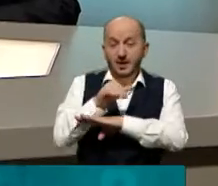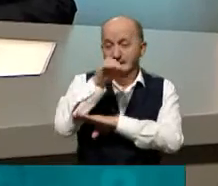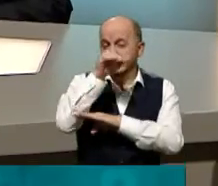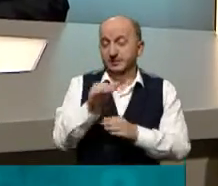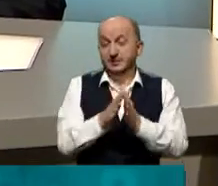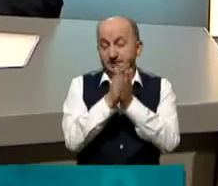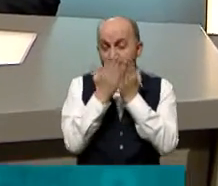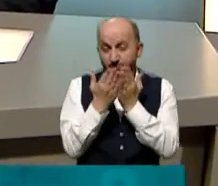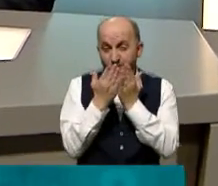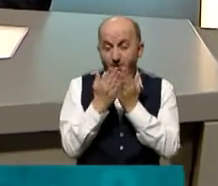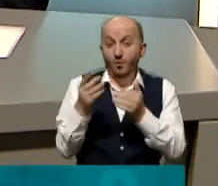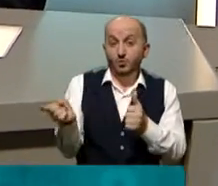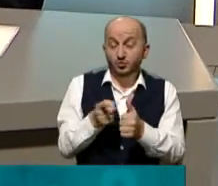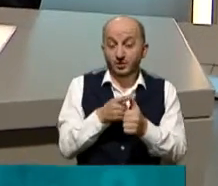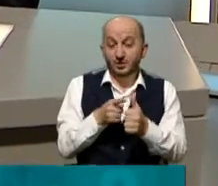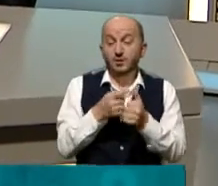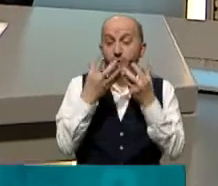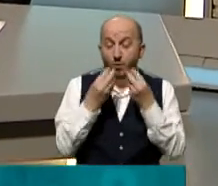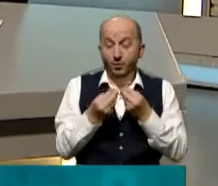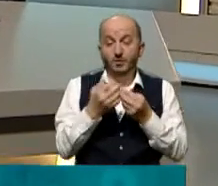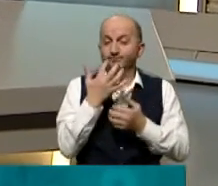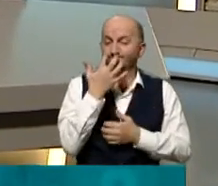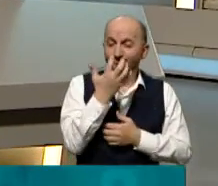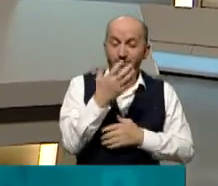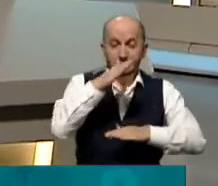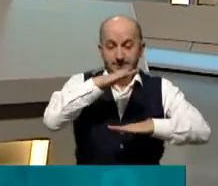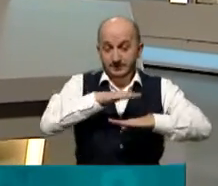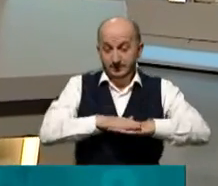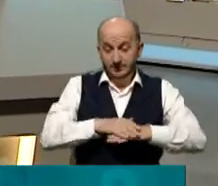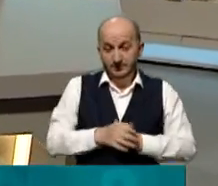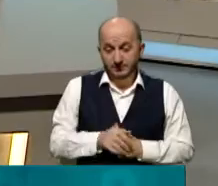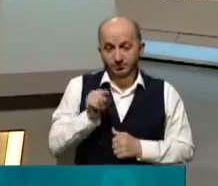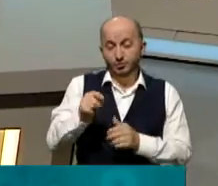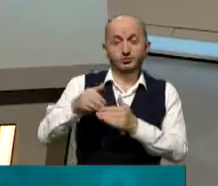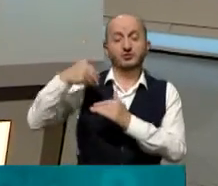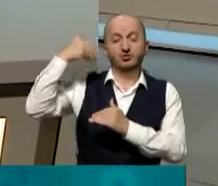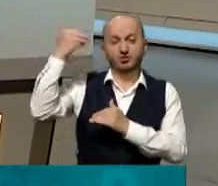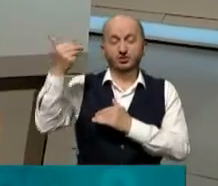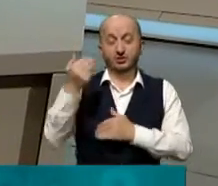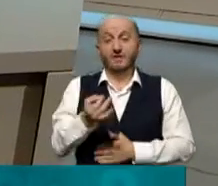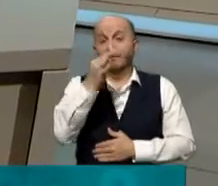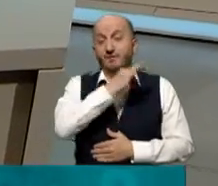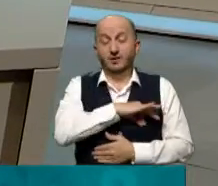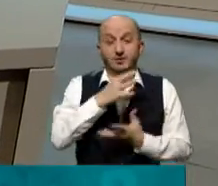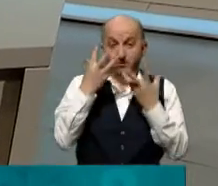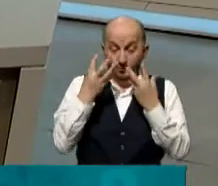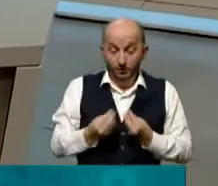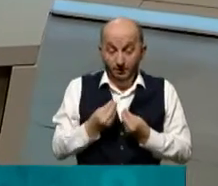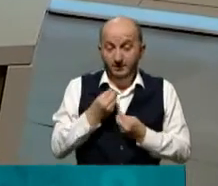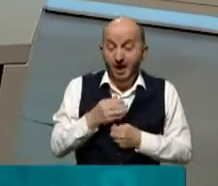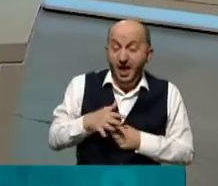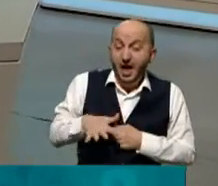siyer kitabını öncelikli olarak tavsiye ederiz. Bunun dışında faydalı olan